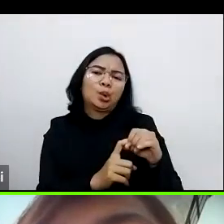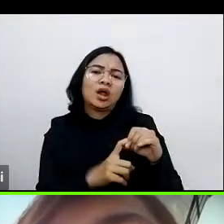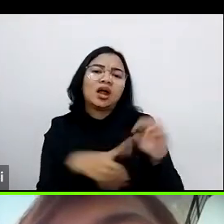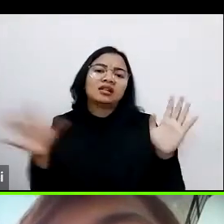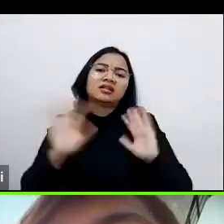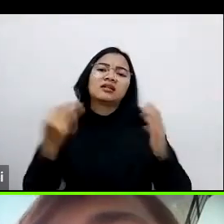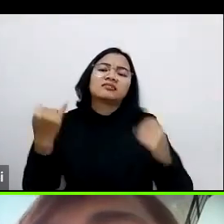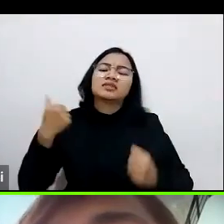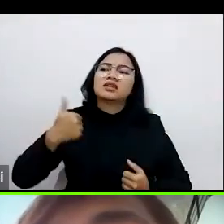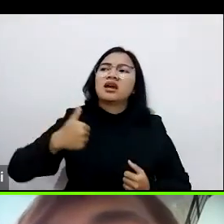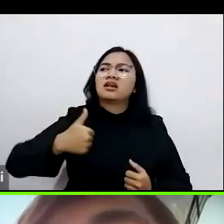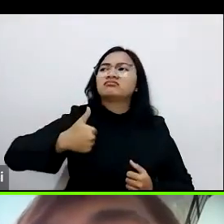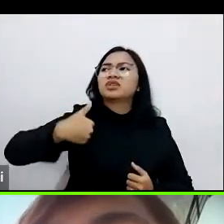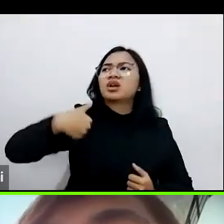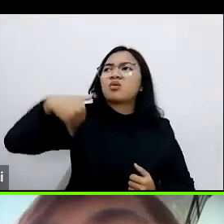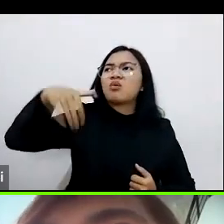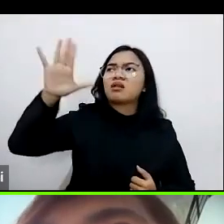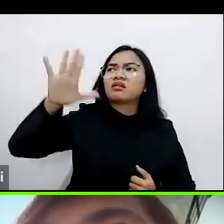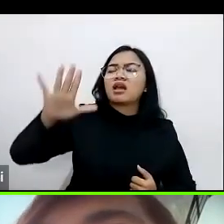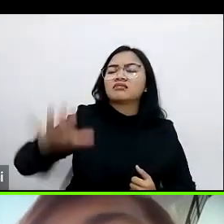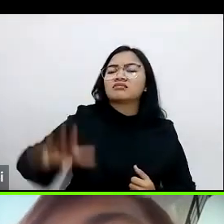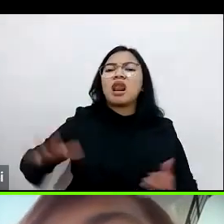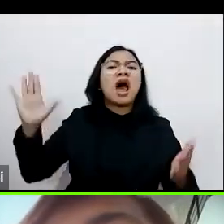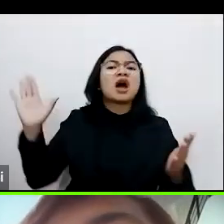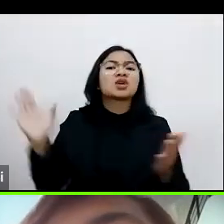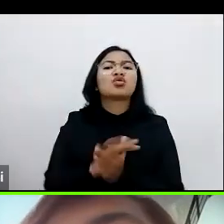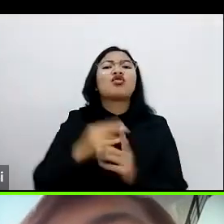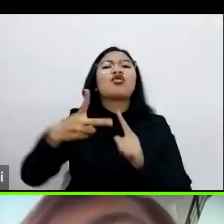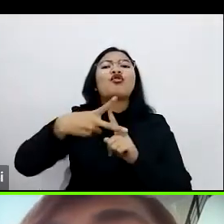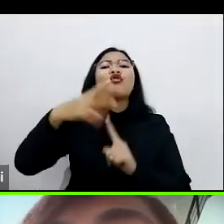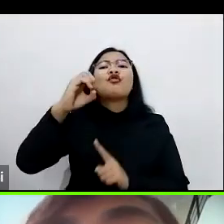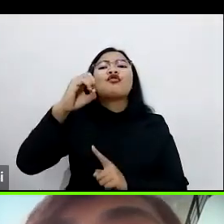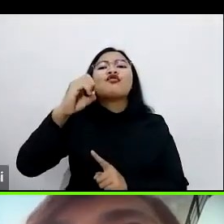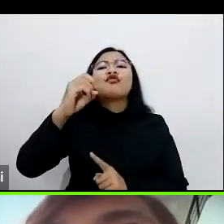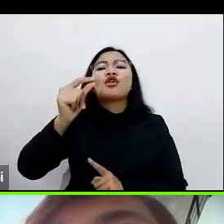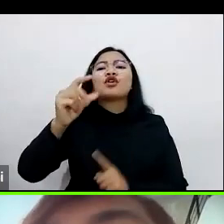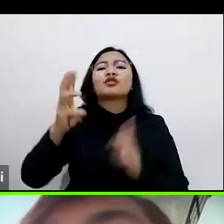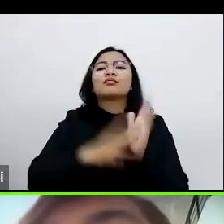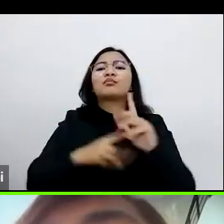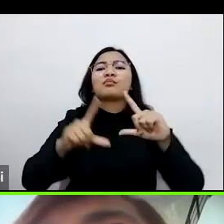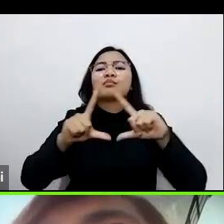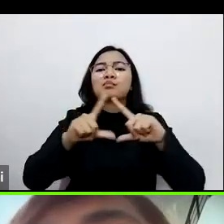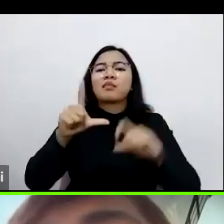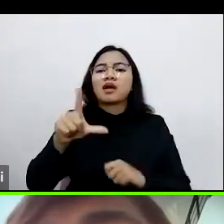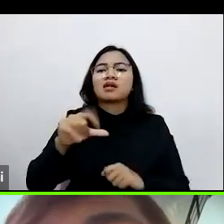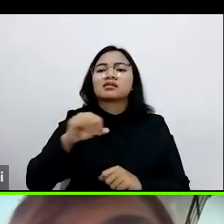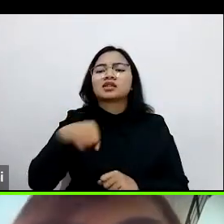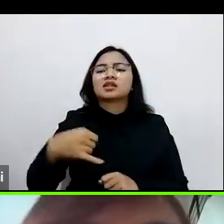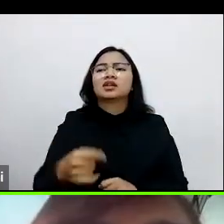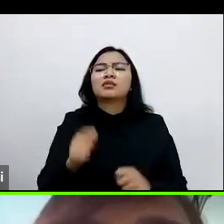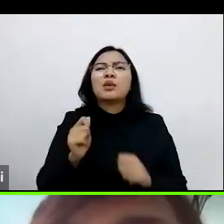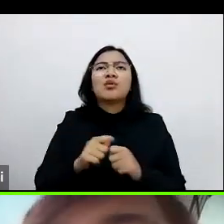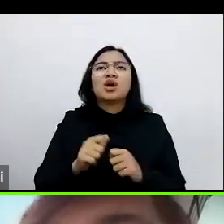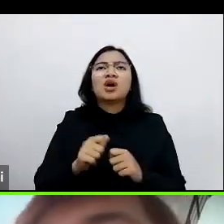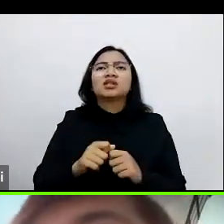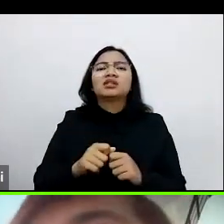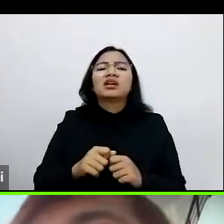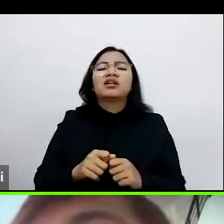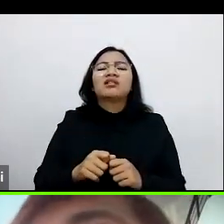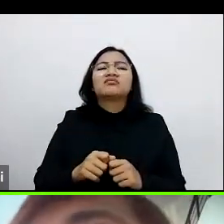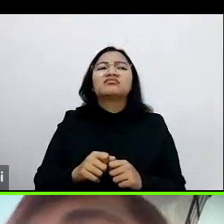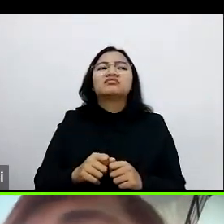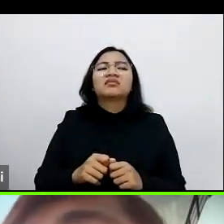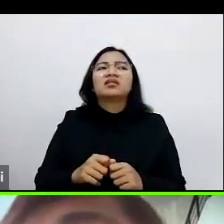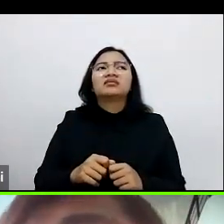dikeluarkan putusan secara formalnya, sehingga tidak kunjung gitu ya dikeluarkan putusan secara formal,